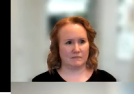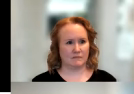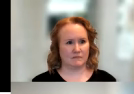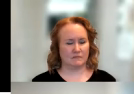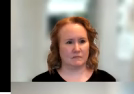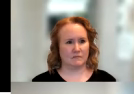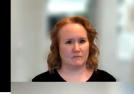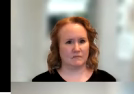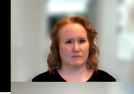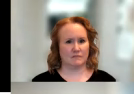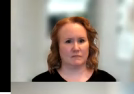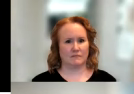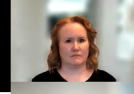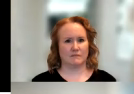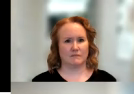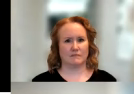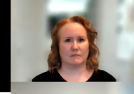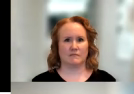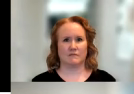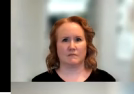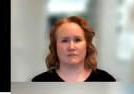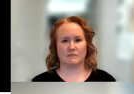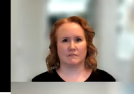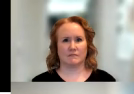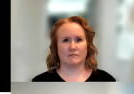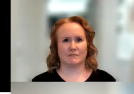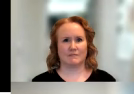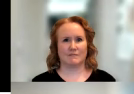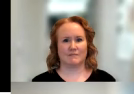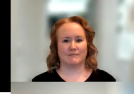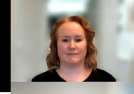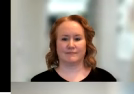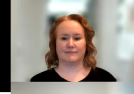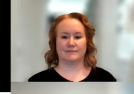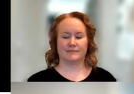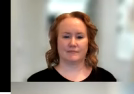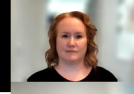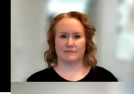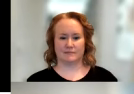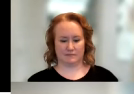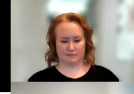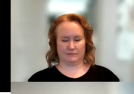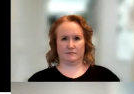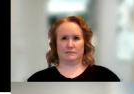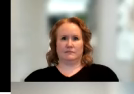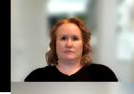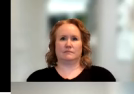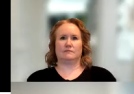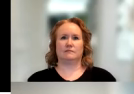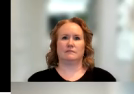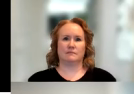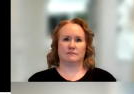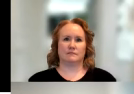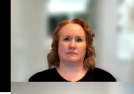direktiver, og disse direktivene gir Norge tilnærmet inget handlingsrom til å gjennomføre annet enn det som fremgår